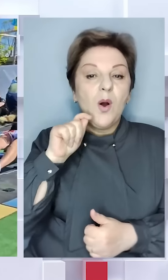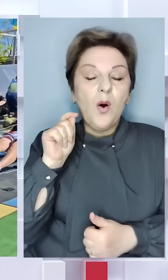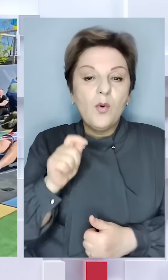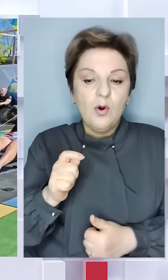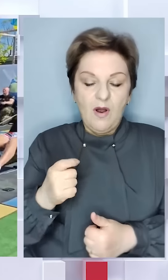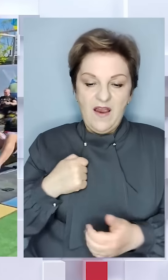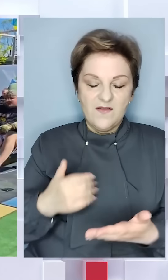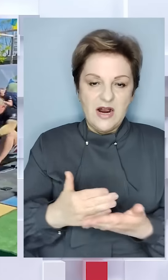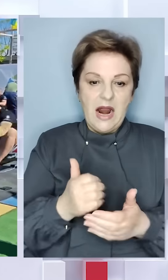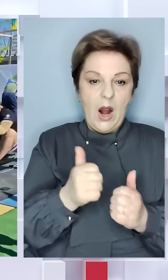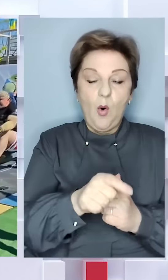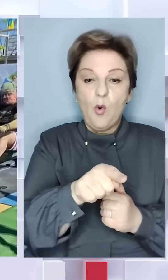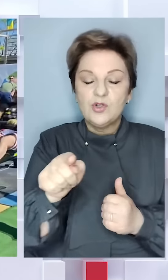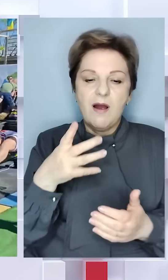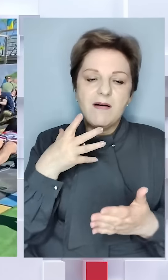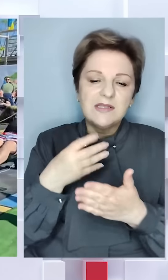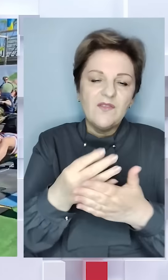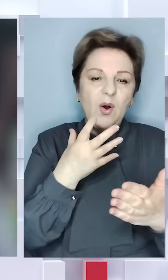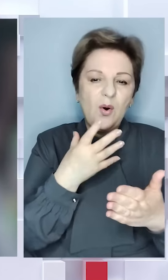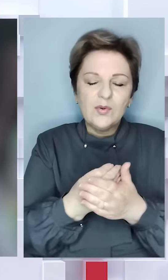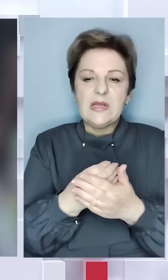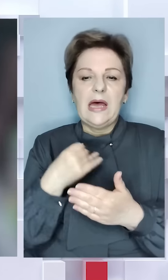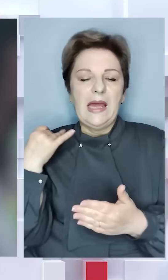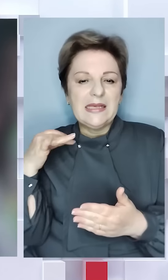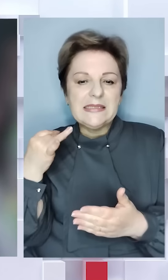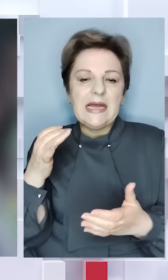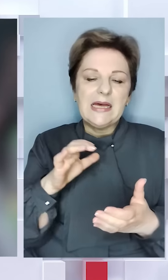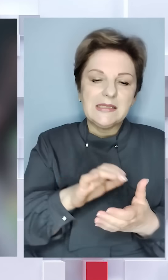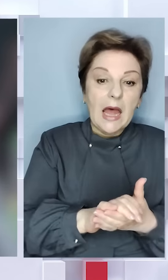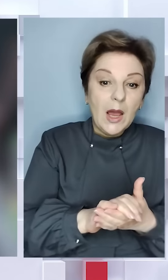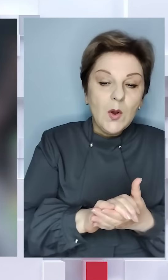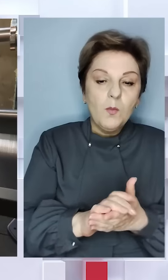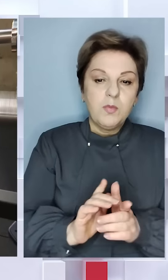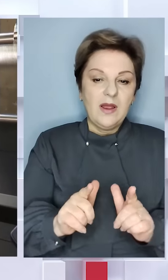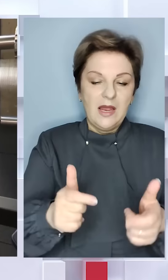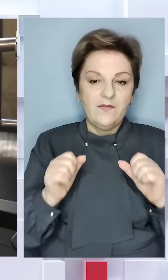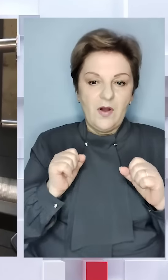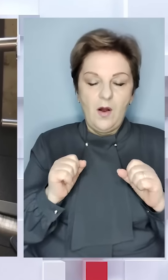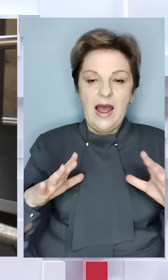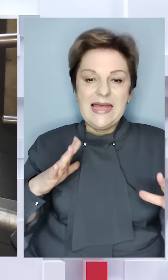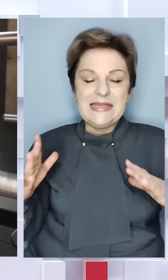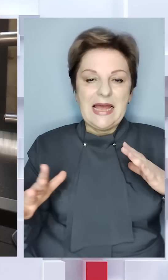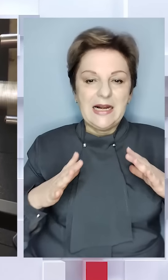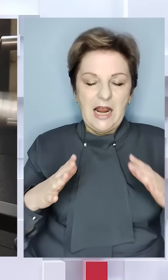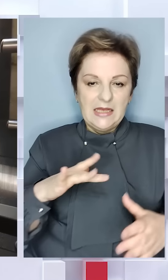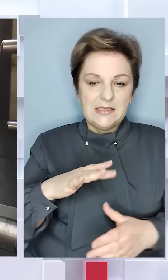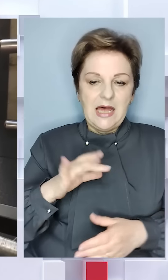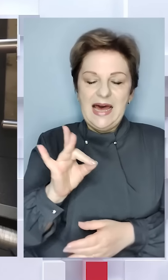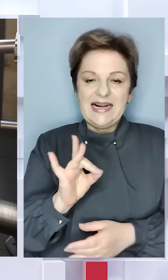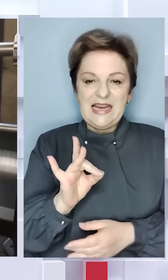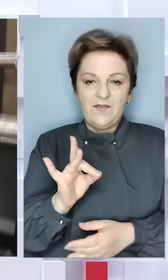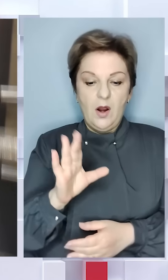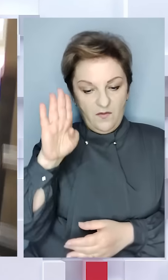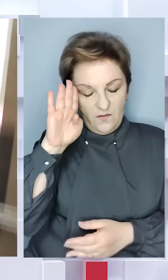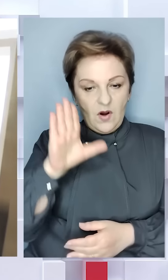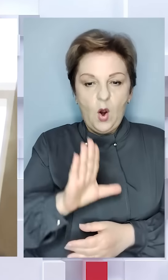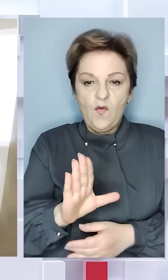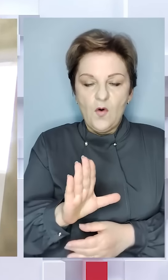українських ветеранів. Кожного з них своя історія і знайомство зі спортом. Ось тренажерна зала у Рівному. Це